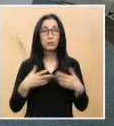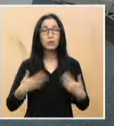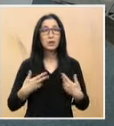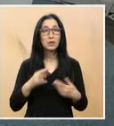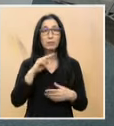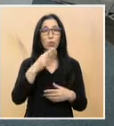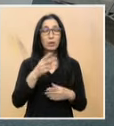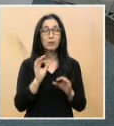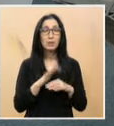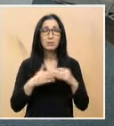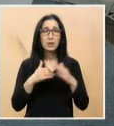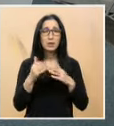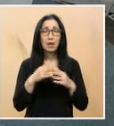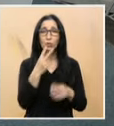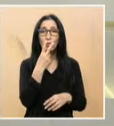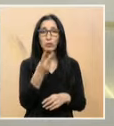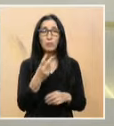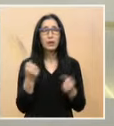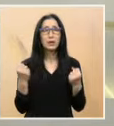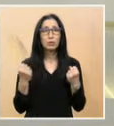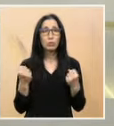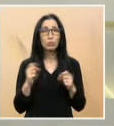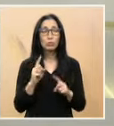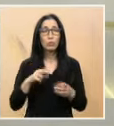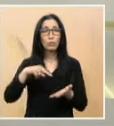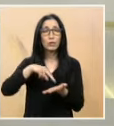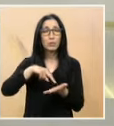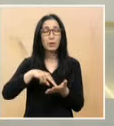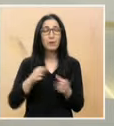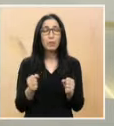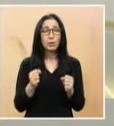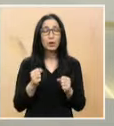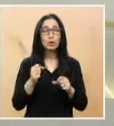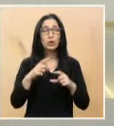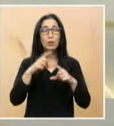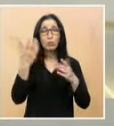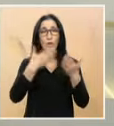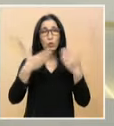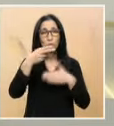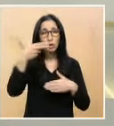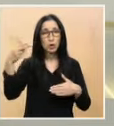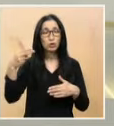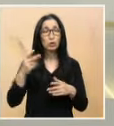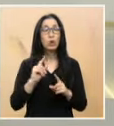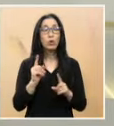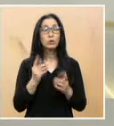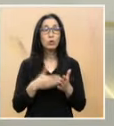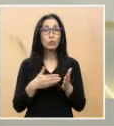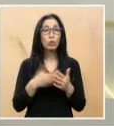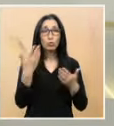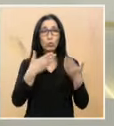разговора бих искала да обърнем специално внимание на трудностите, пред които ви изправя поддържането на базата, с която разполагате,